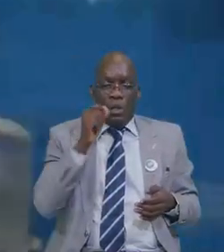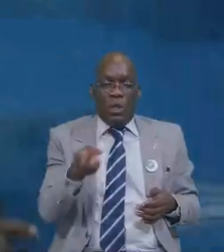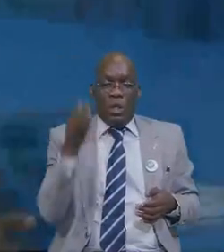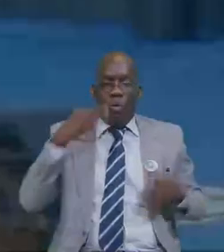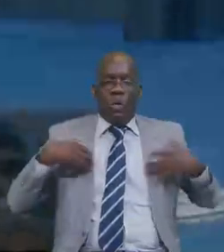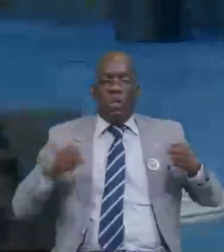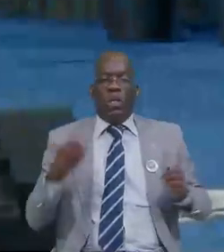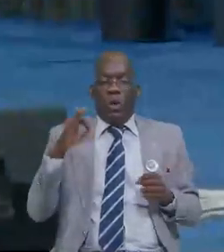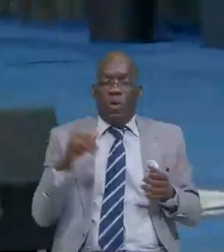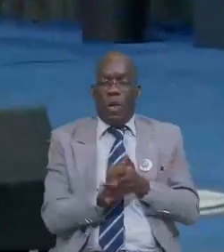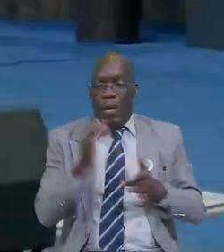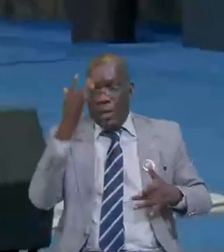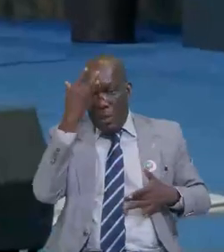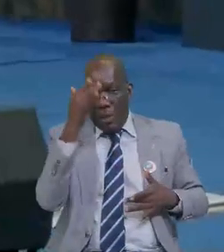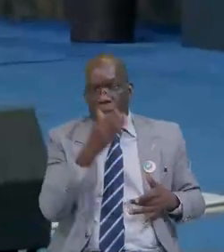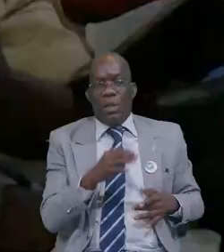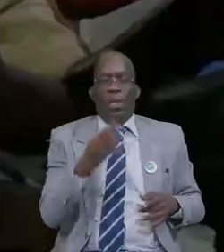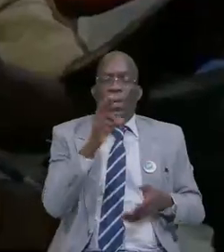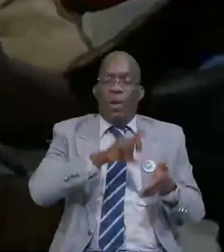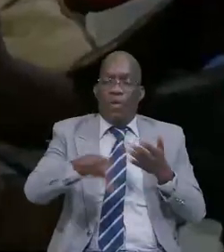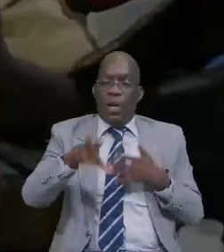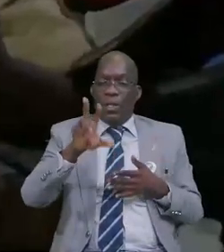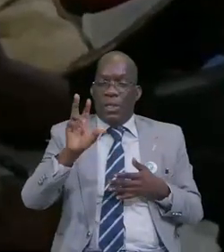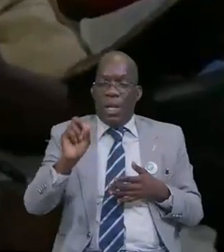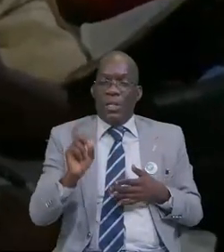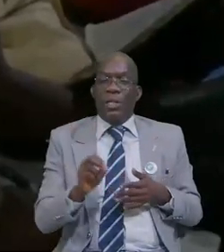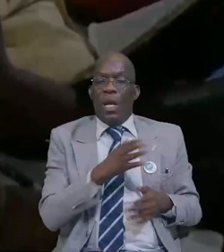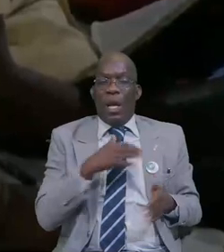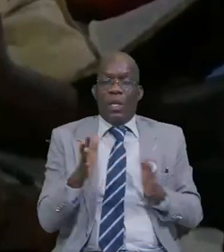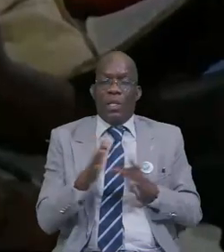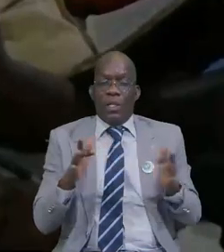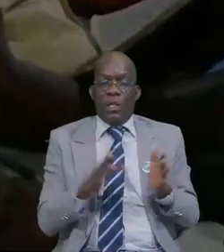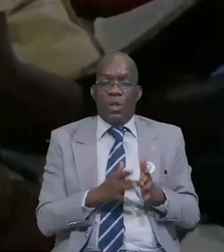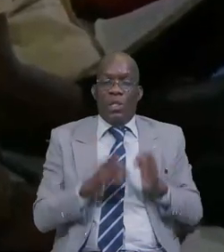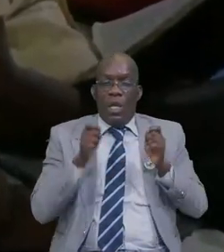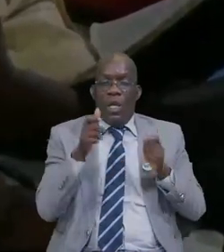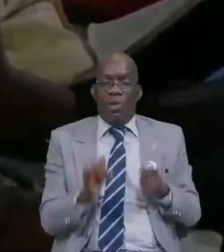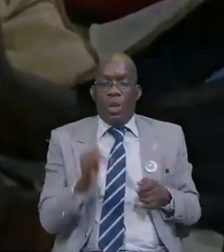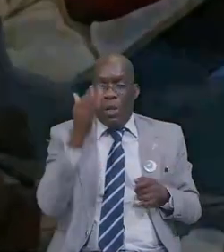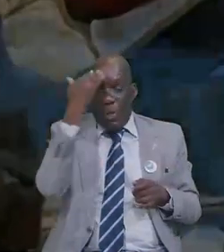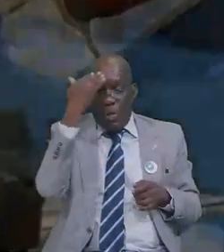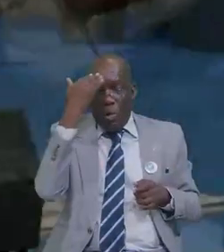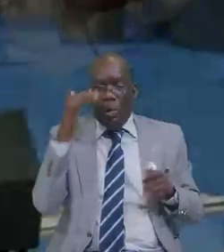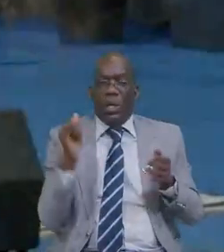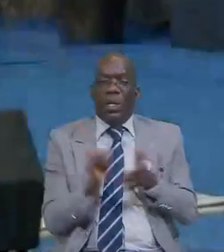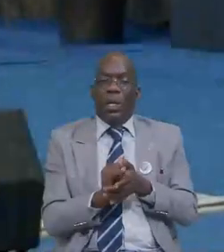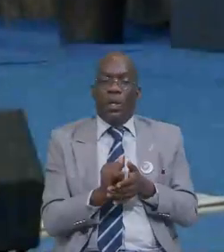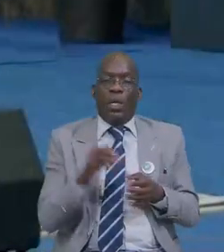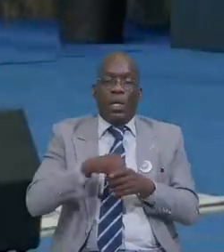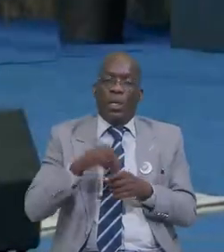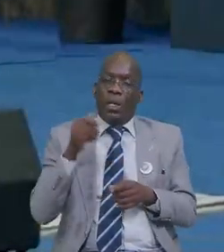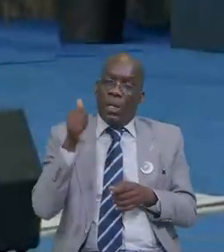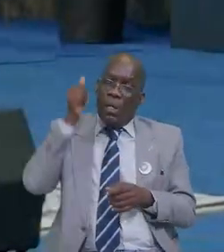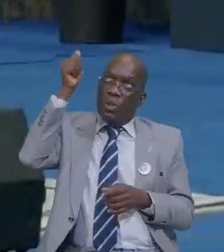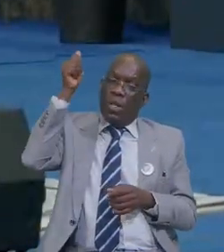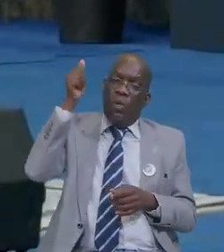30 maintenant. Verset 30. Jésus connut aussitôt en lui-même qu'une force